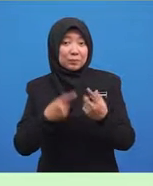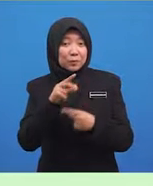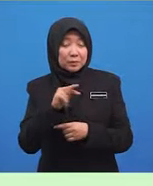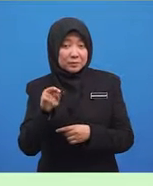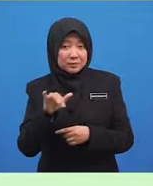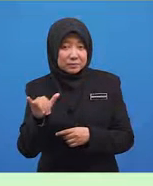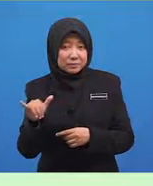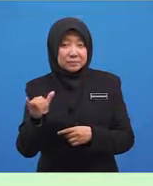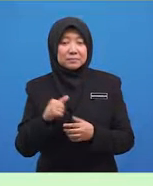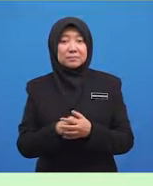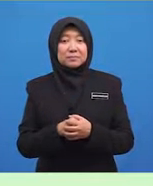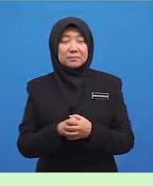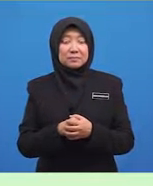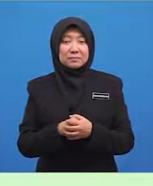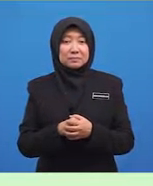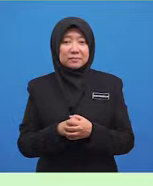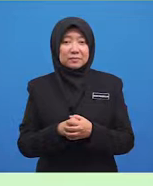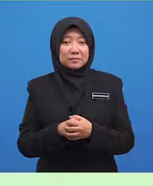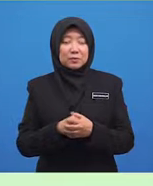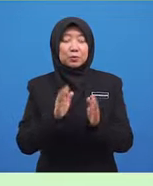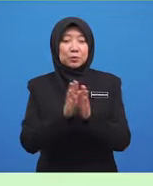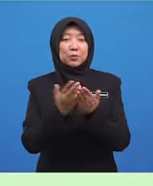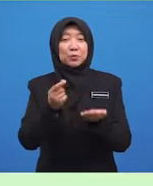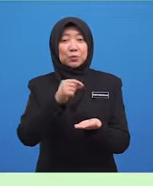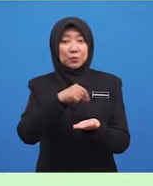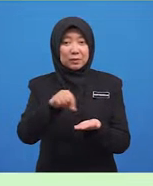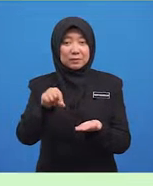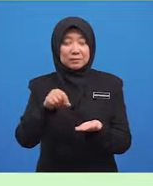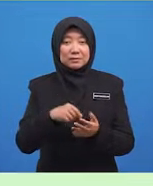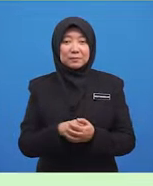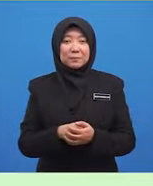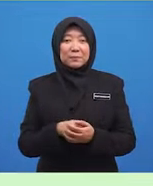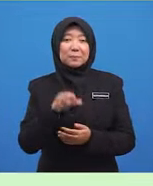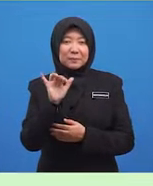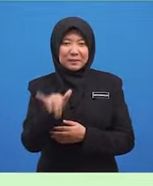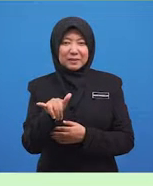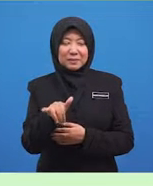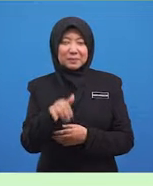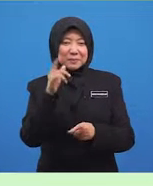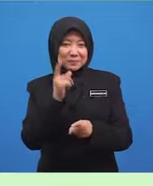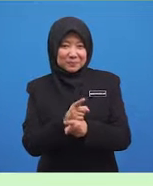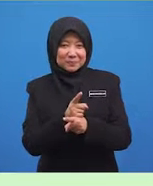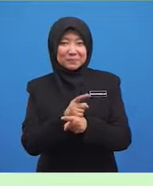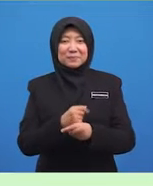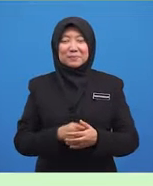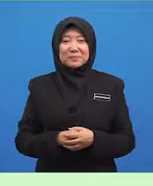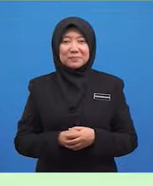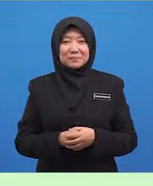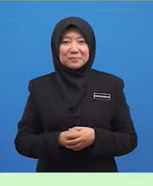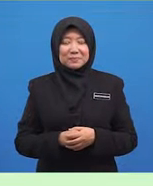Jawapan keempat pula ialah buku tulis. Ya, tepat pilihan kamu.